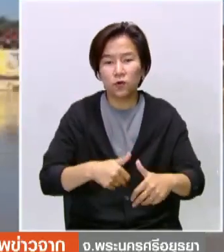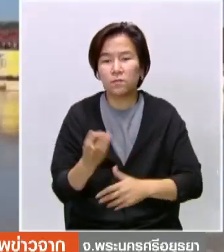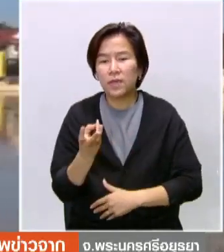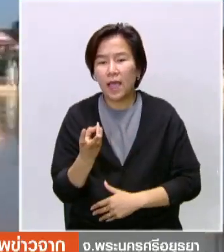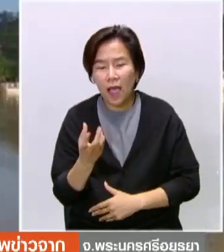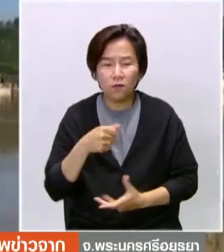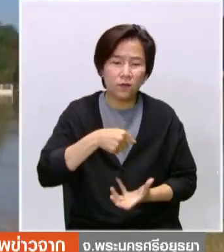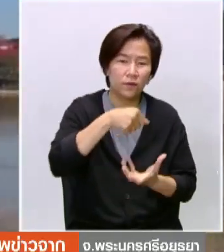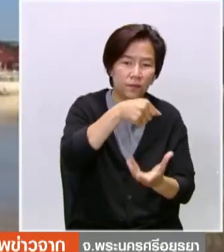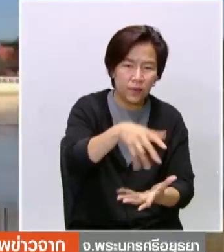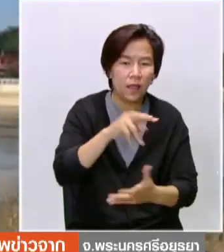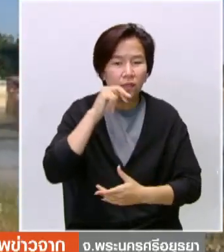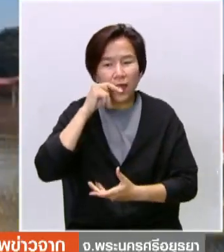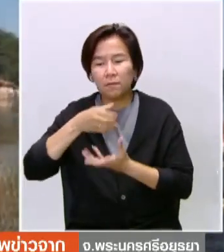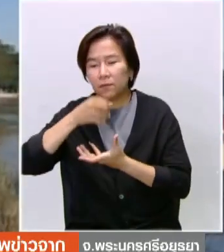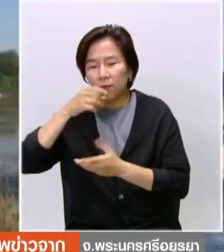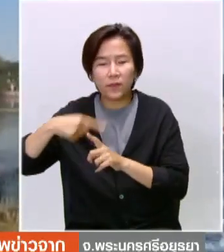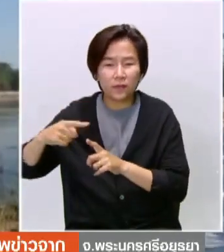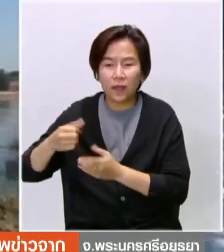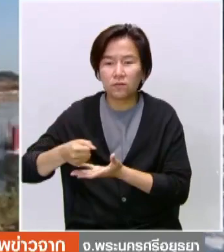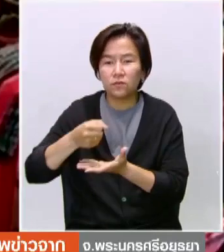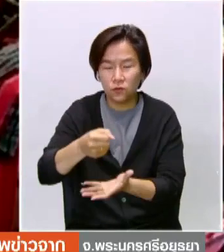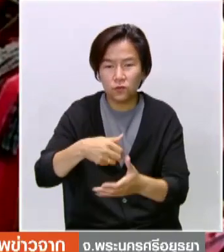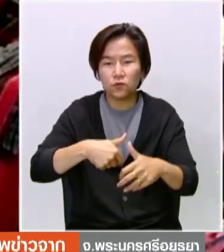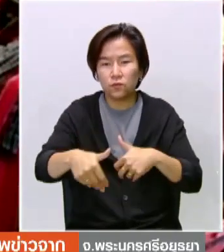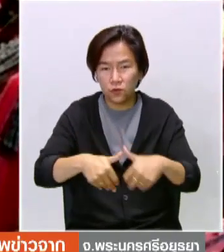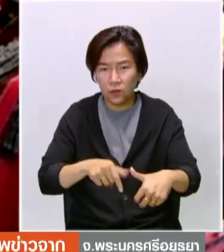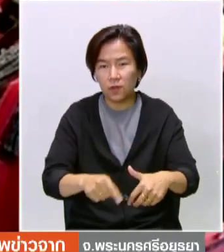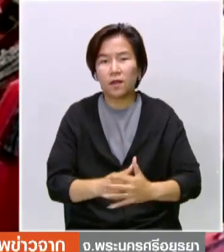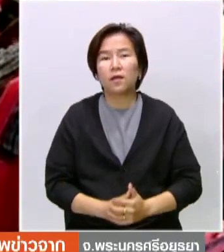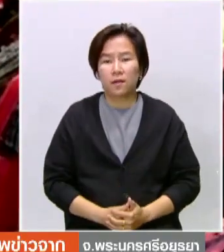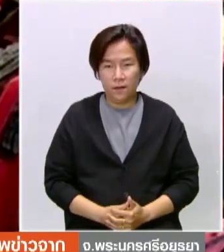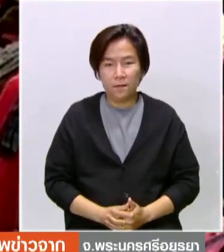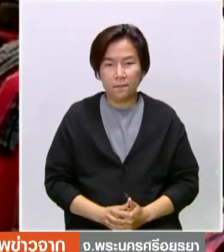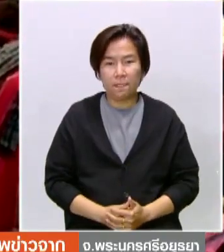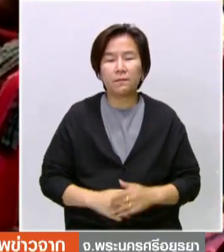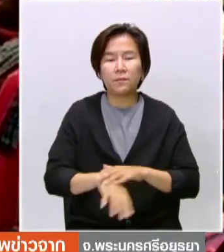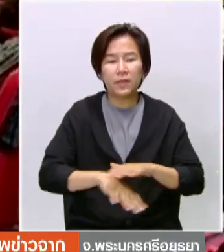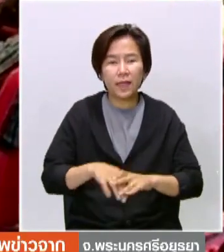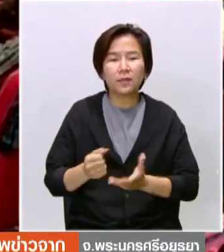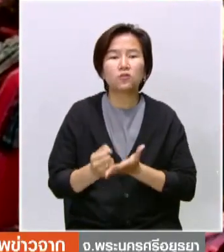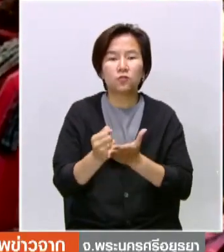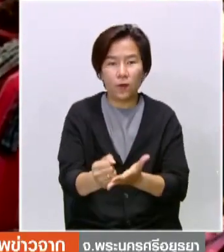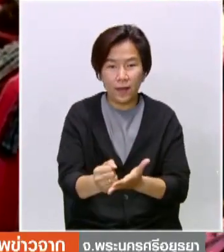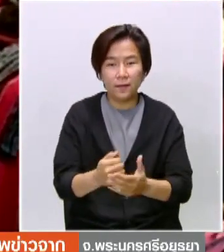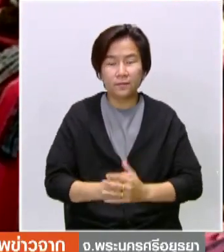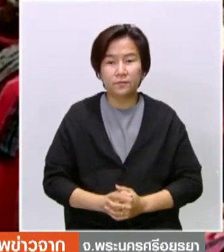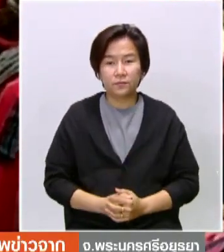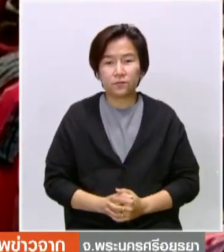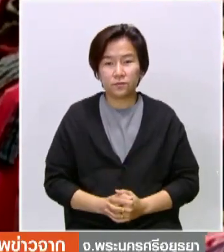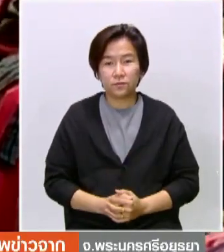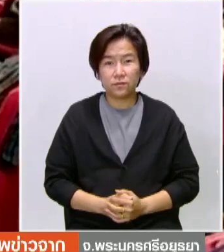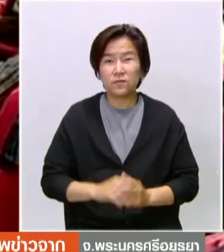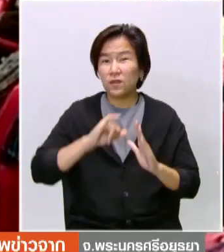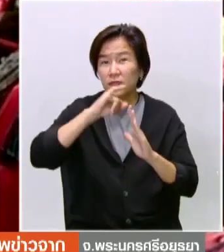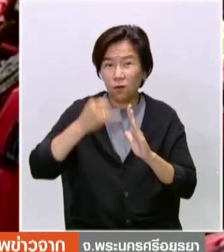ช่วยเหลือผู้ประสบอุทกภัยน้ำท่วมเพื่อเป็นการช่วยเหลือบรรเทาความเดือดร้อนในเบื้องต้นค่ะโดยจังหวัดมีพื้นที่ทั้งหม